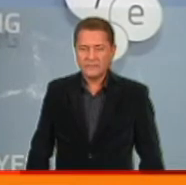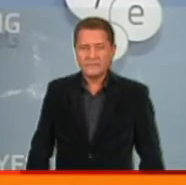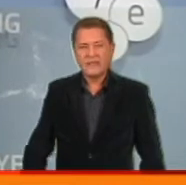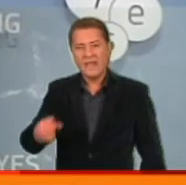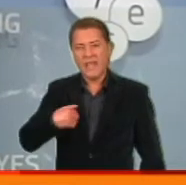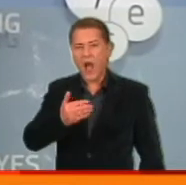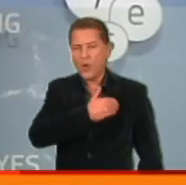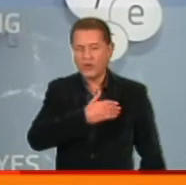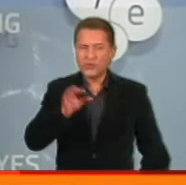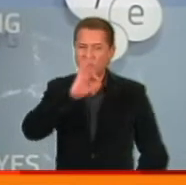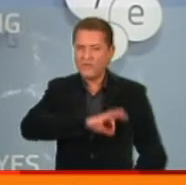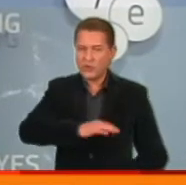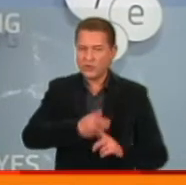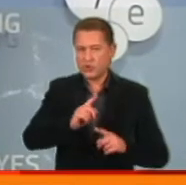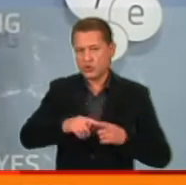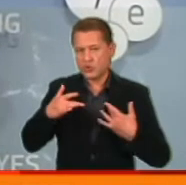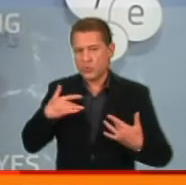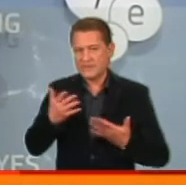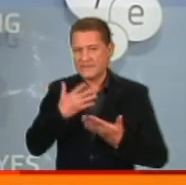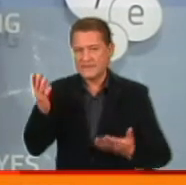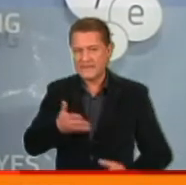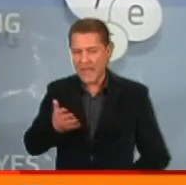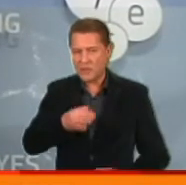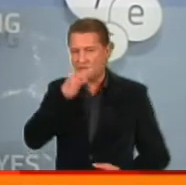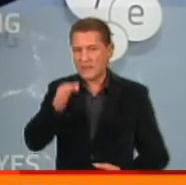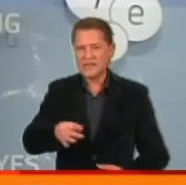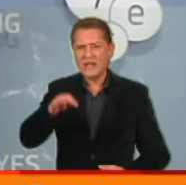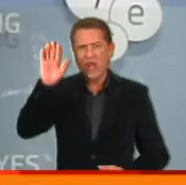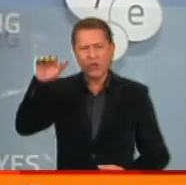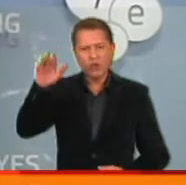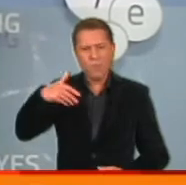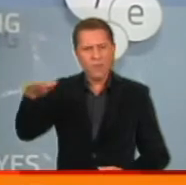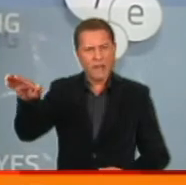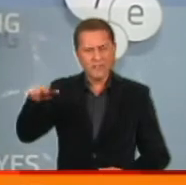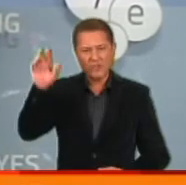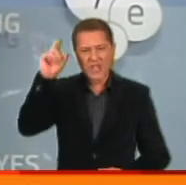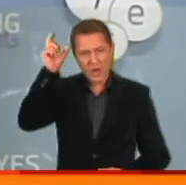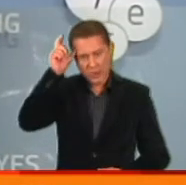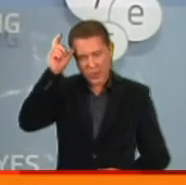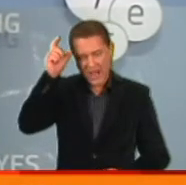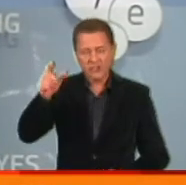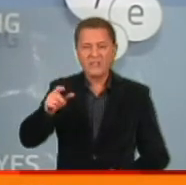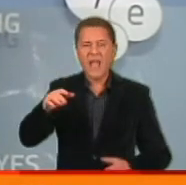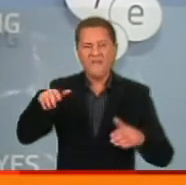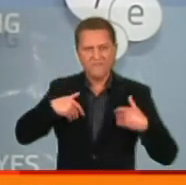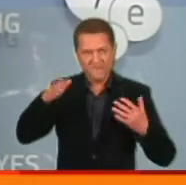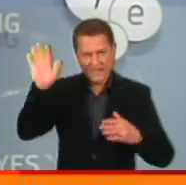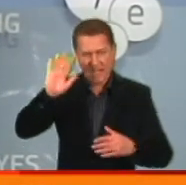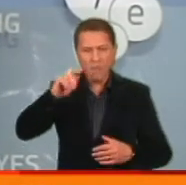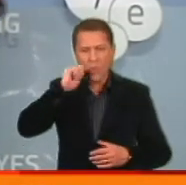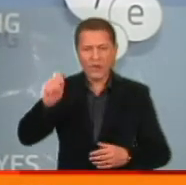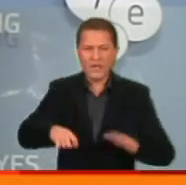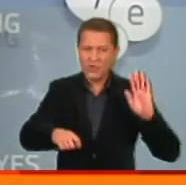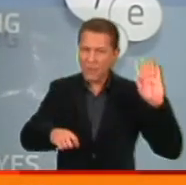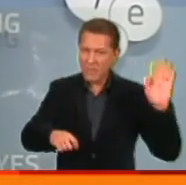Я хочу використати цю сцену, аби сказати: до побачення, Туреччина, вітаємо Україну. І ще до